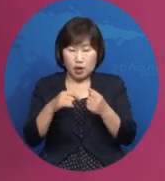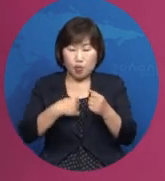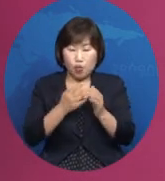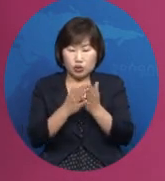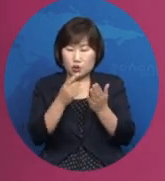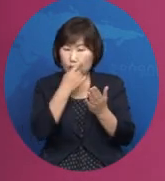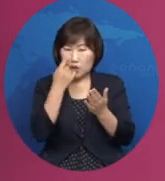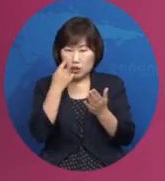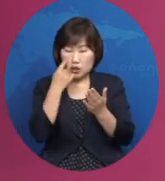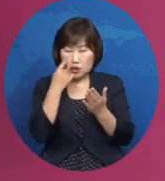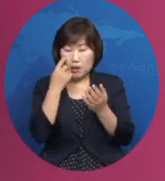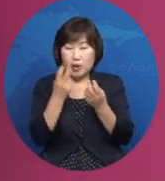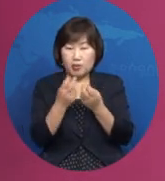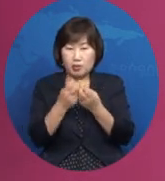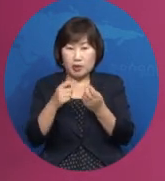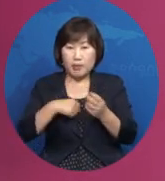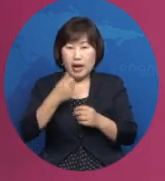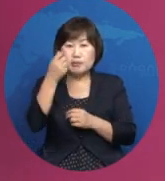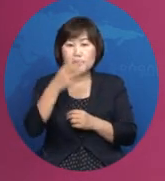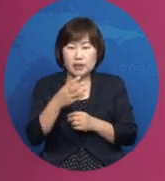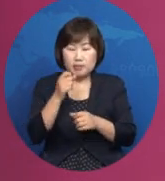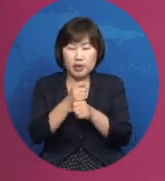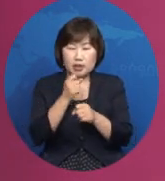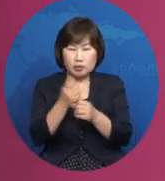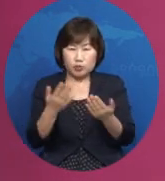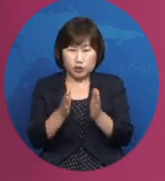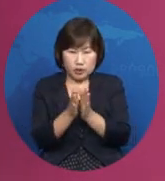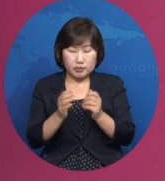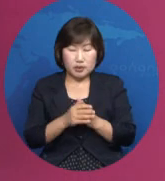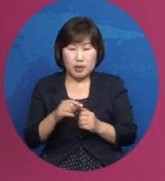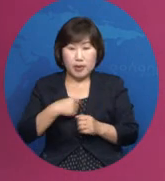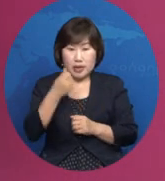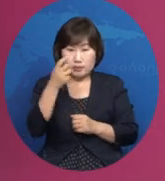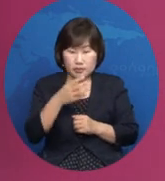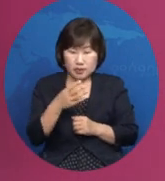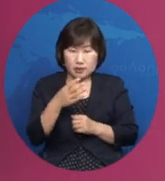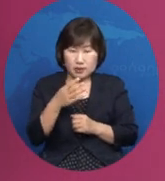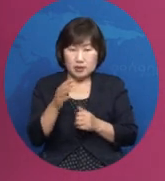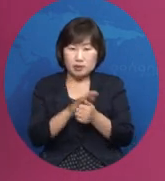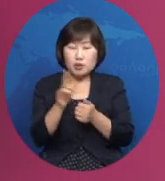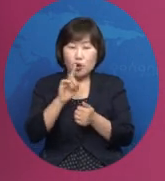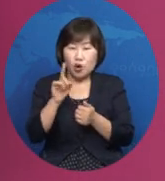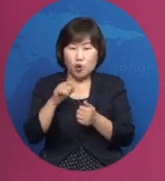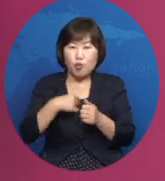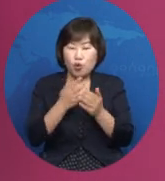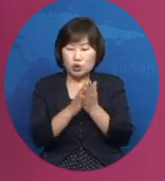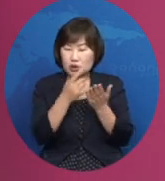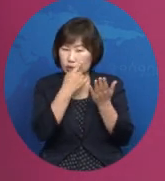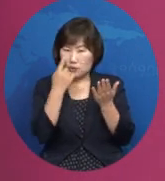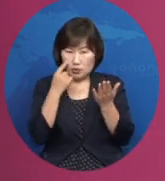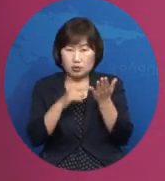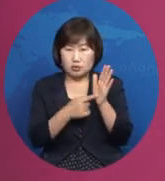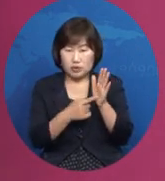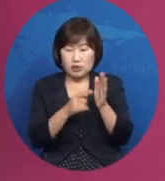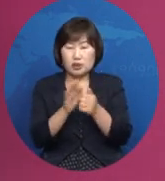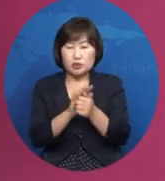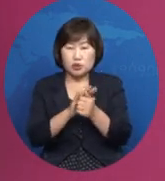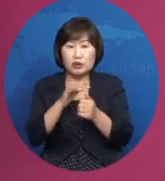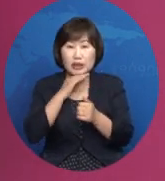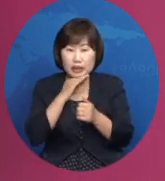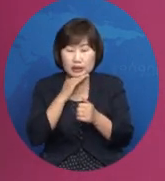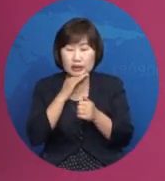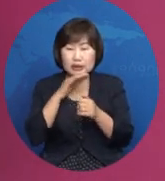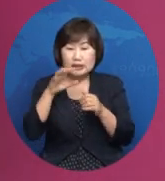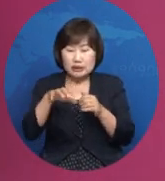확인 수단인 마이핀 발급 업무를 시작합니다. 마이핀 서비스는 오프라인 본인 여부를 확인받는 서비스로 나이와